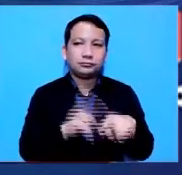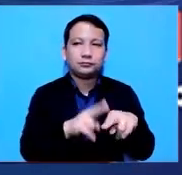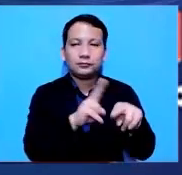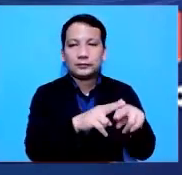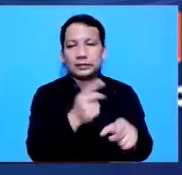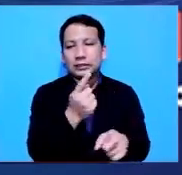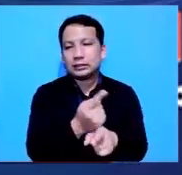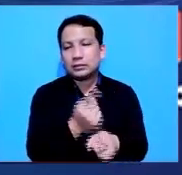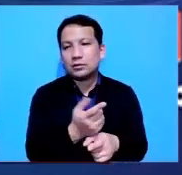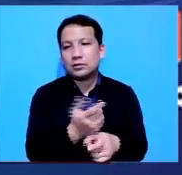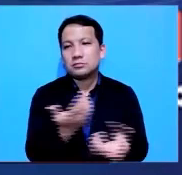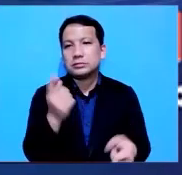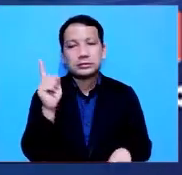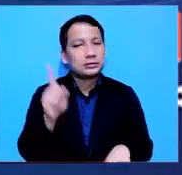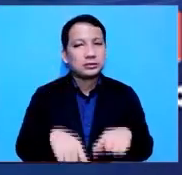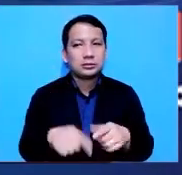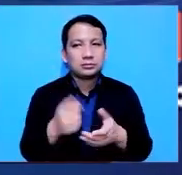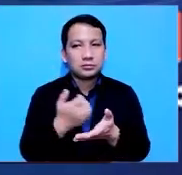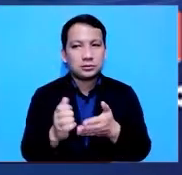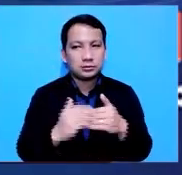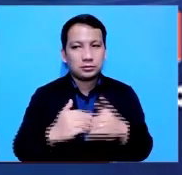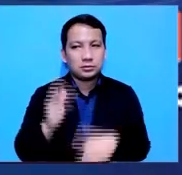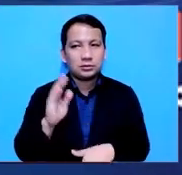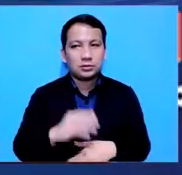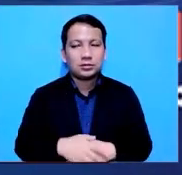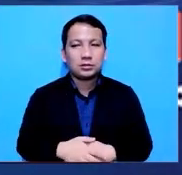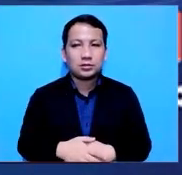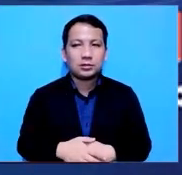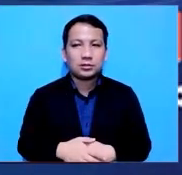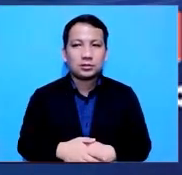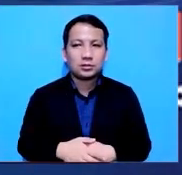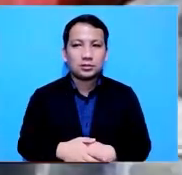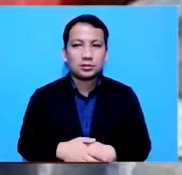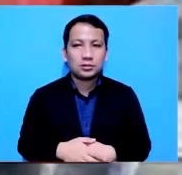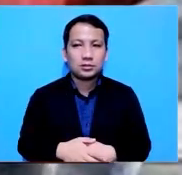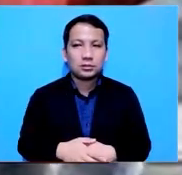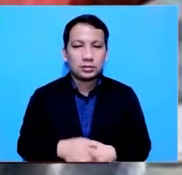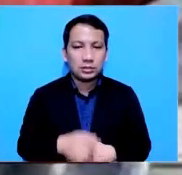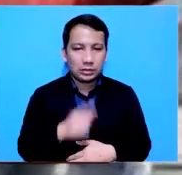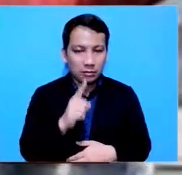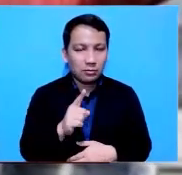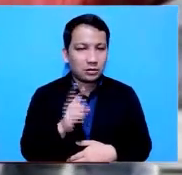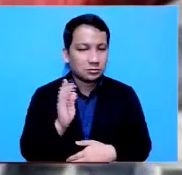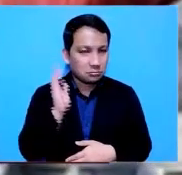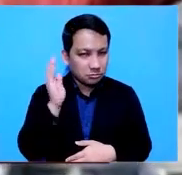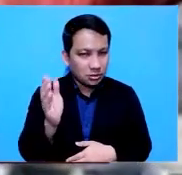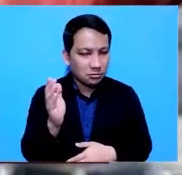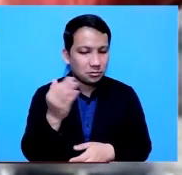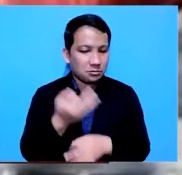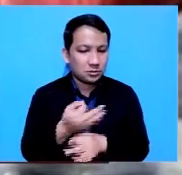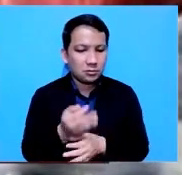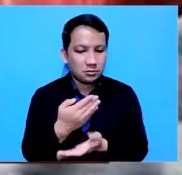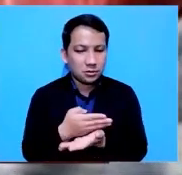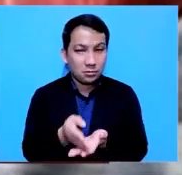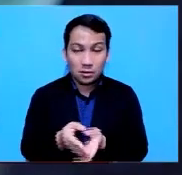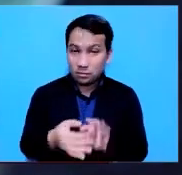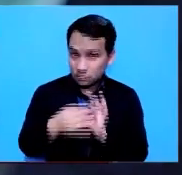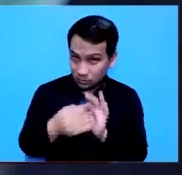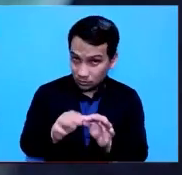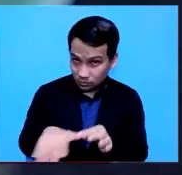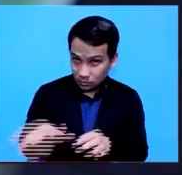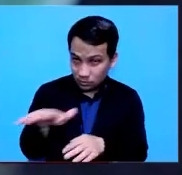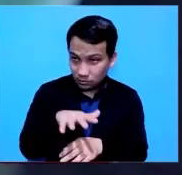Okay? So yung impact ng inflation, so future budget yun. para punan ang budget sa mga susunod na